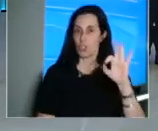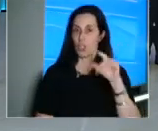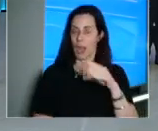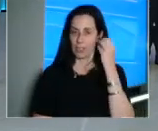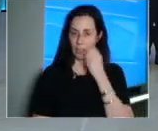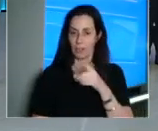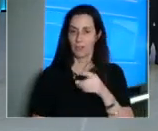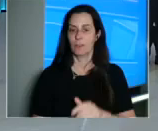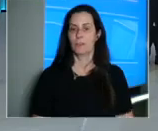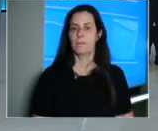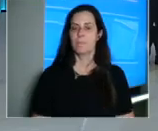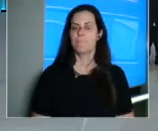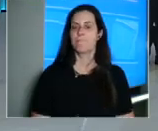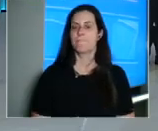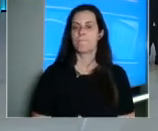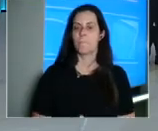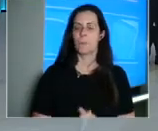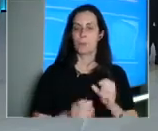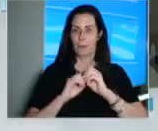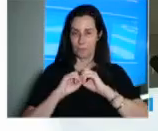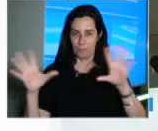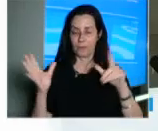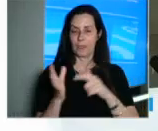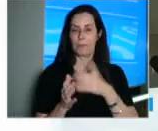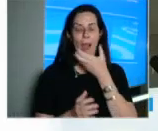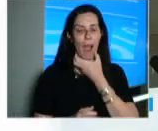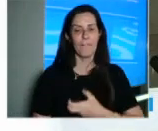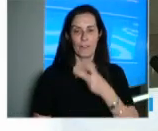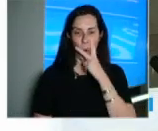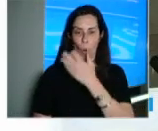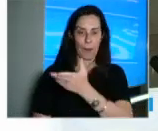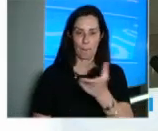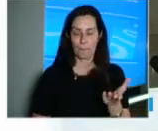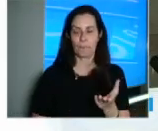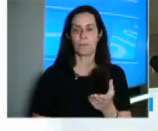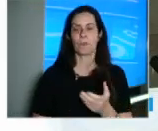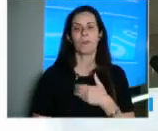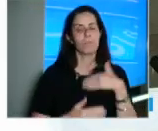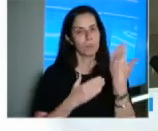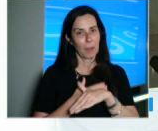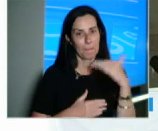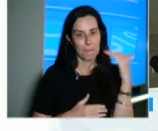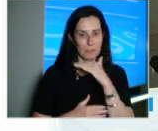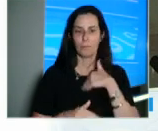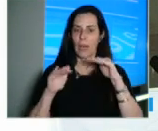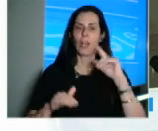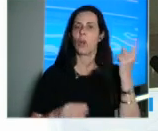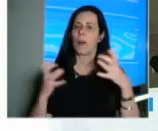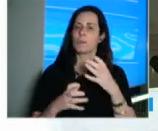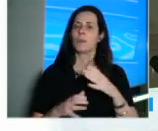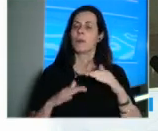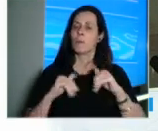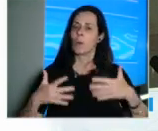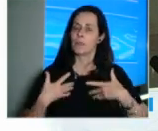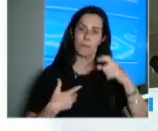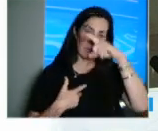לחשבון הטוויטר שלו תמונה שלו, יחד עם הרב הראשי לישראל. אנחנו יכולים לראות מה הוא כתב. עם צאת החג הפסח, אני מאחל לכל עם ישראל